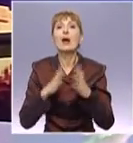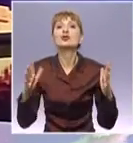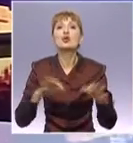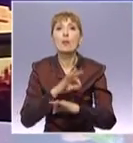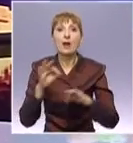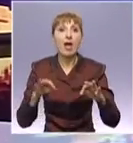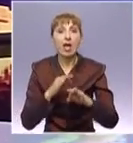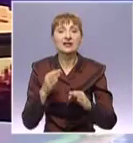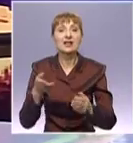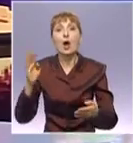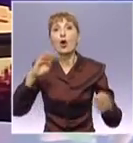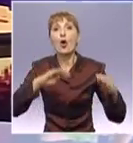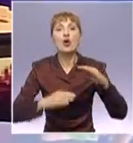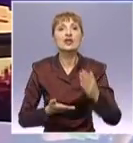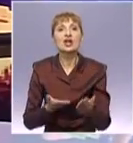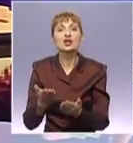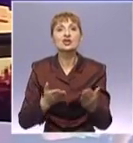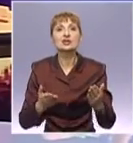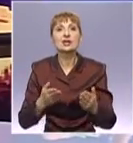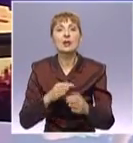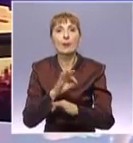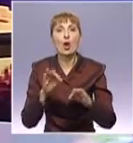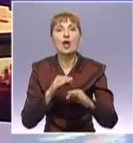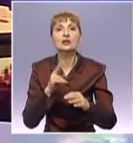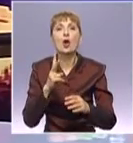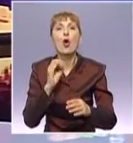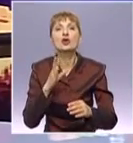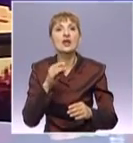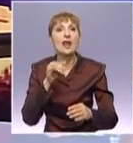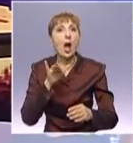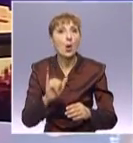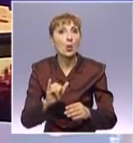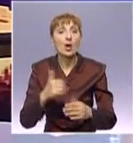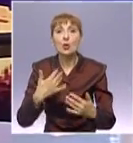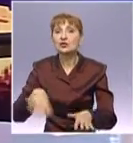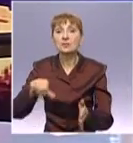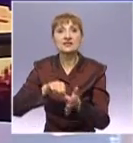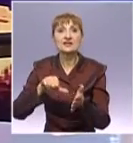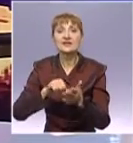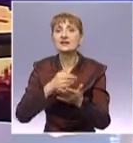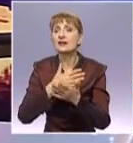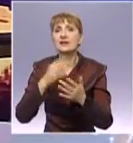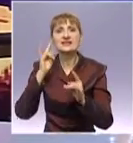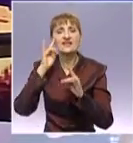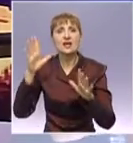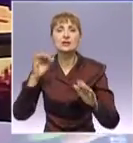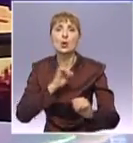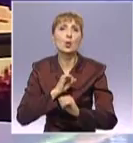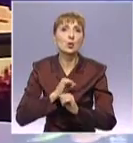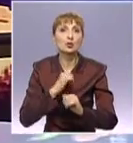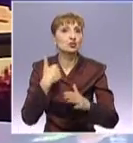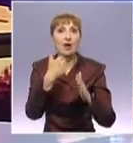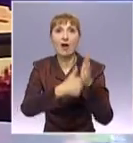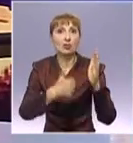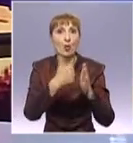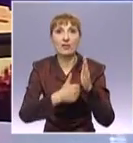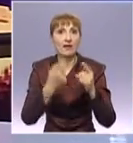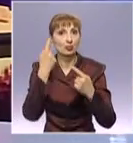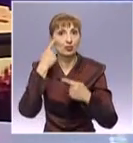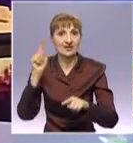проект горнолыжный курорт Кокжайлау, который уже и представители различных всемирно известных курортов одобрили и похвалили такую